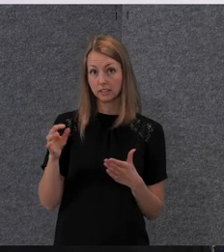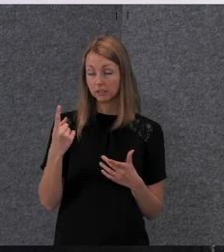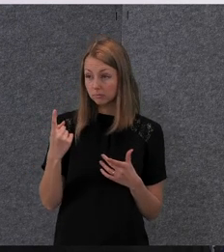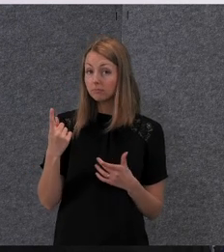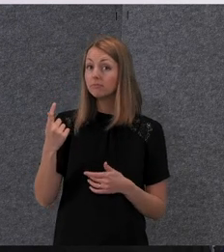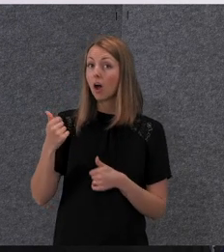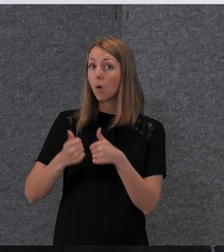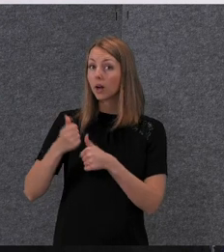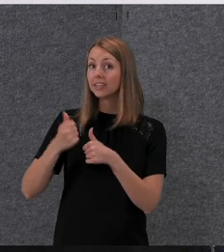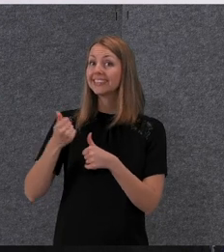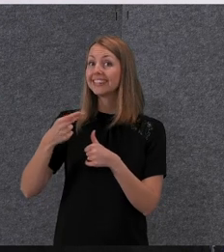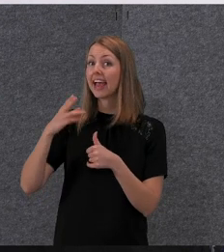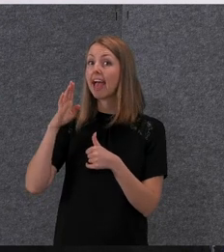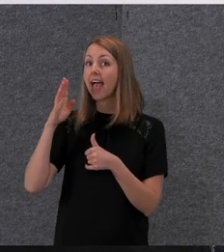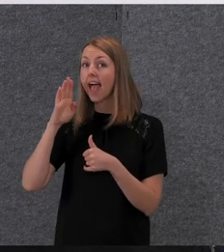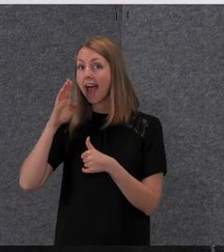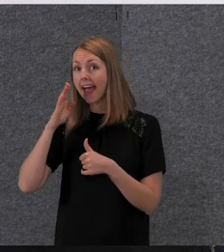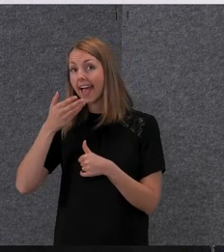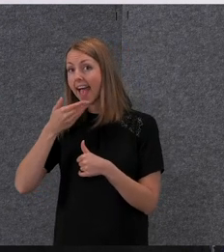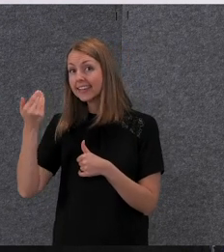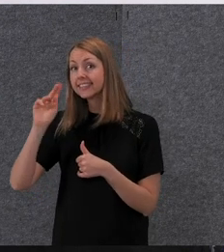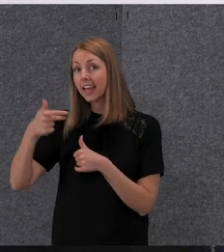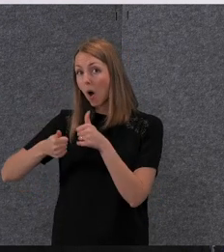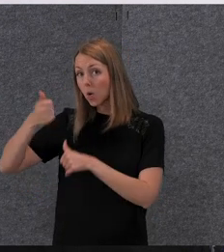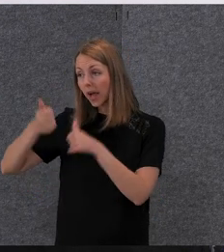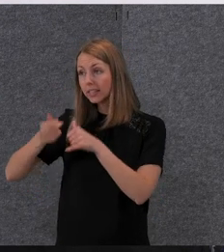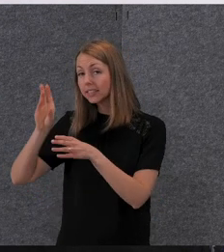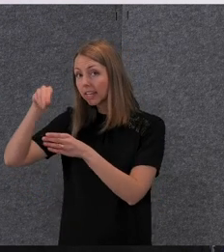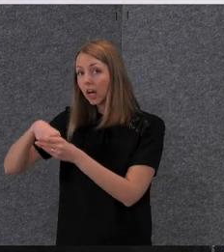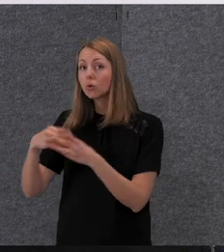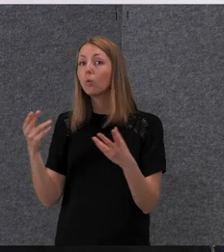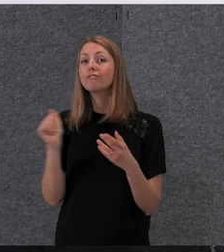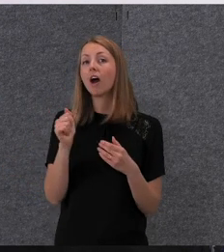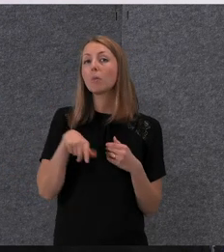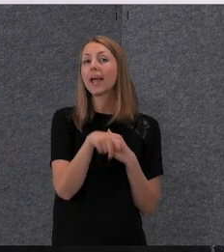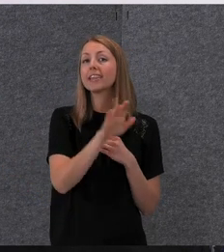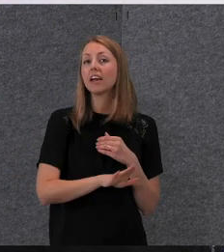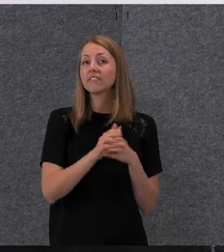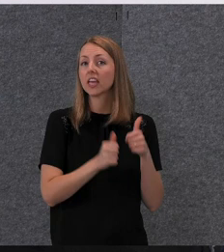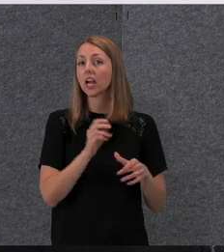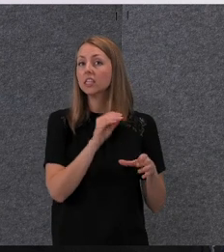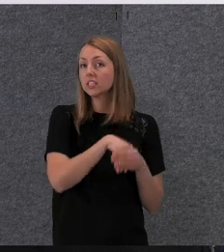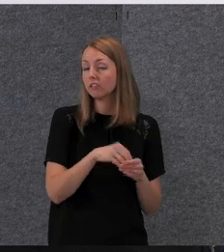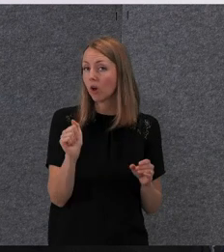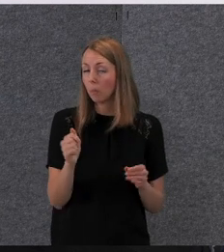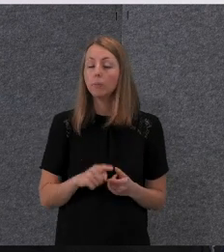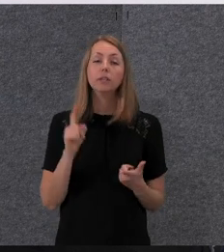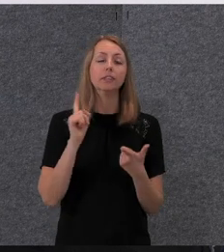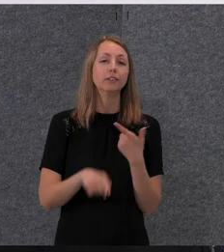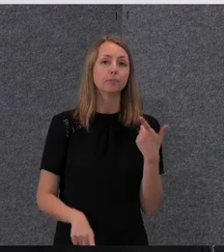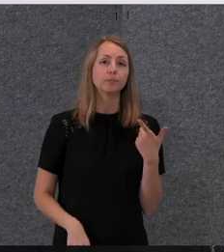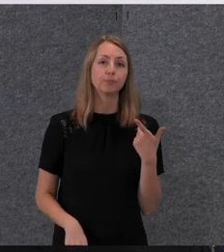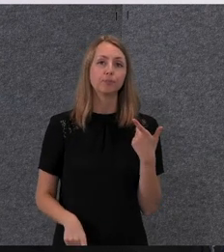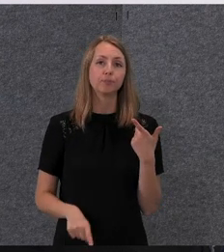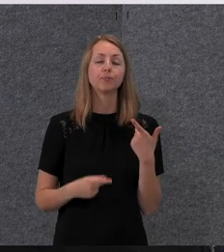Kandidierst du auch für die Liste in Hessen und woher kommt die Motivation, NRW zu kandidieren? Das ist die erste Frage. Die zweite Frage